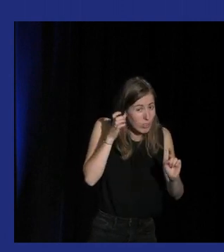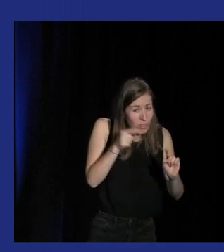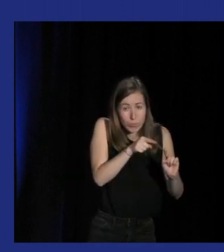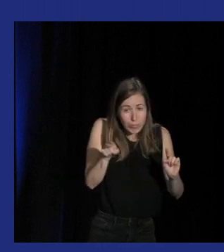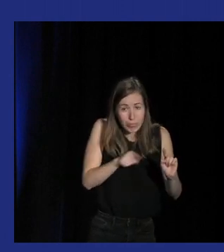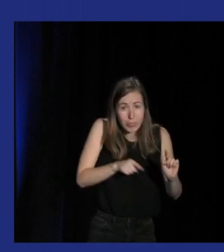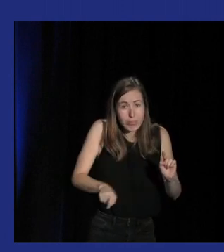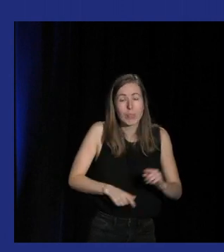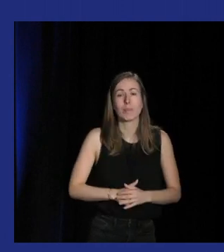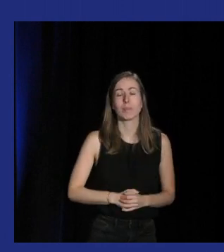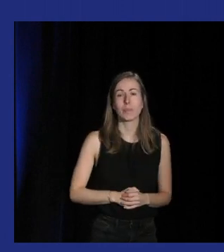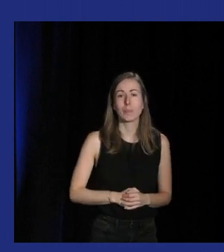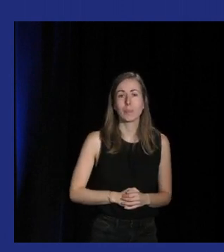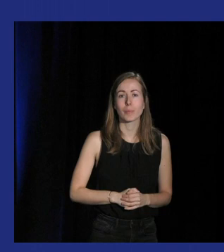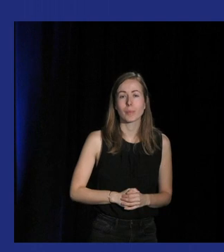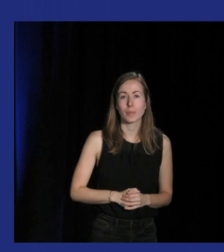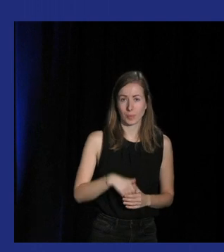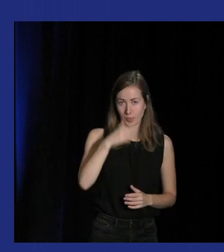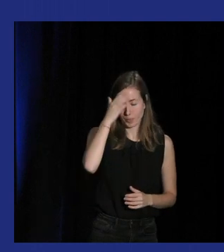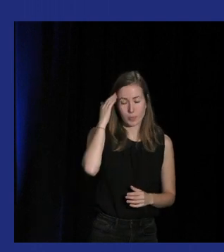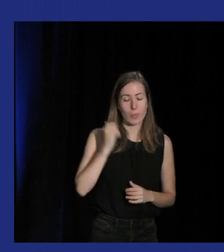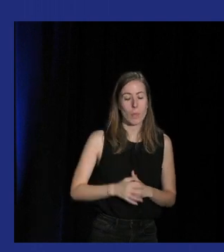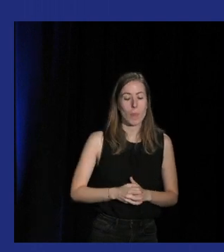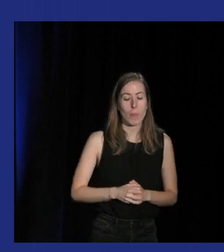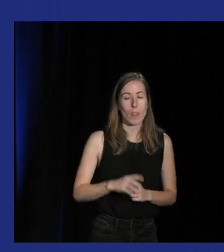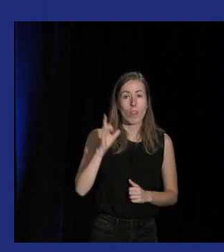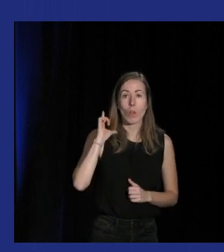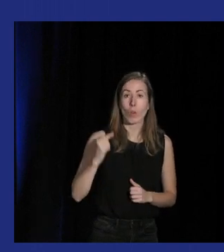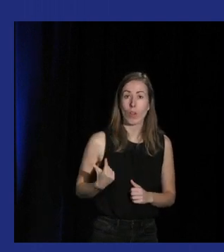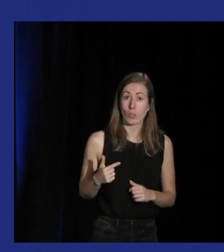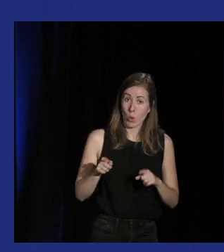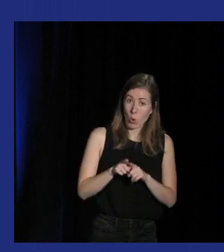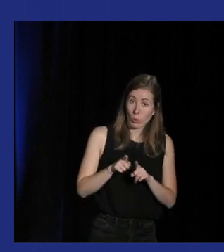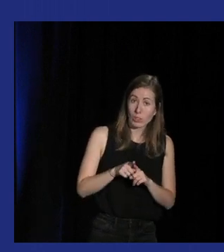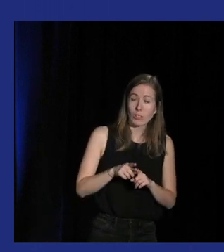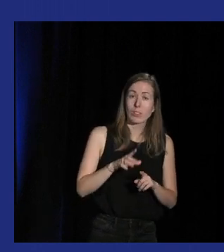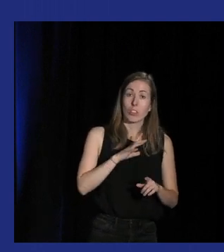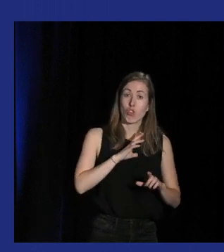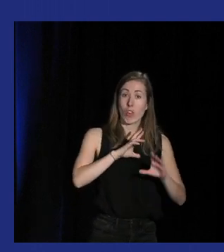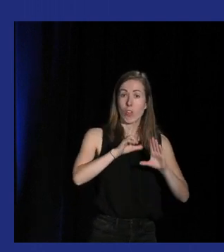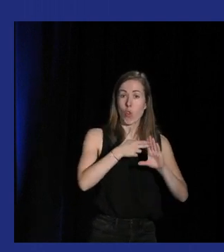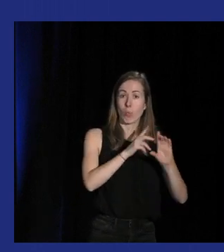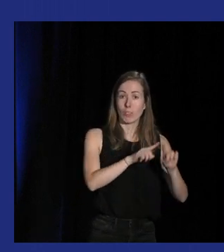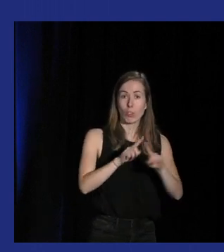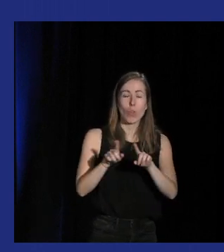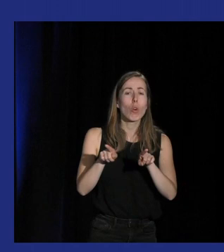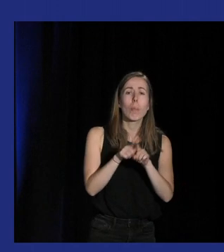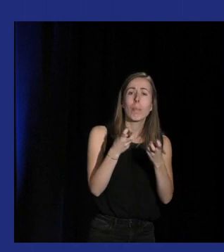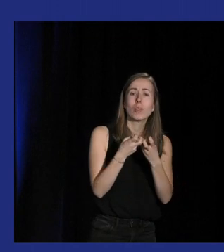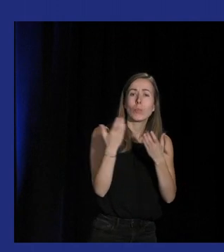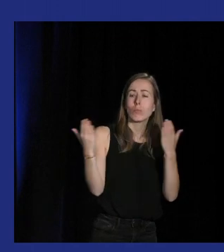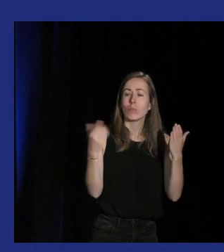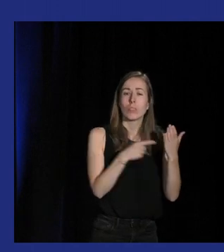c'est que il y a aussi des selon les plateformes il y a des normes aussi en sont exactement comme au cinéma où on va avoir la